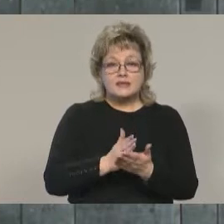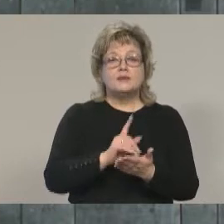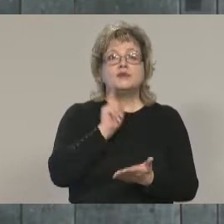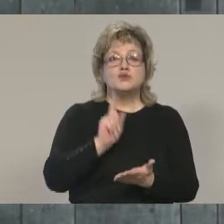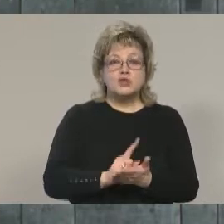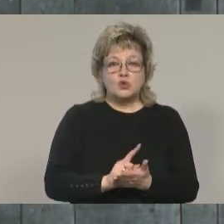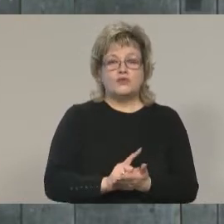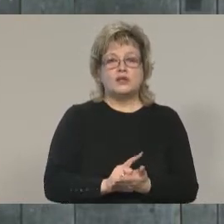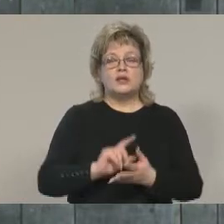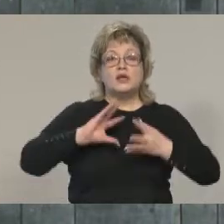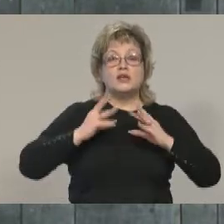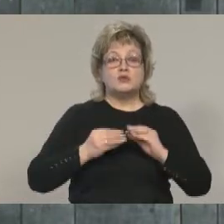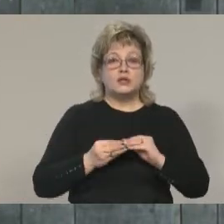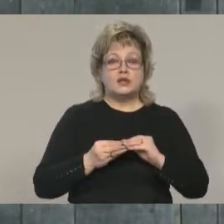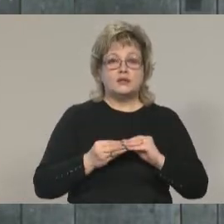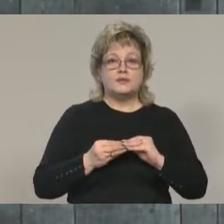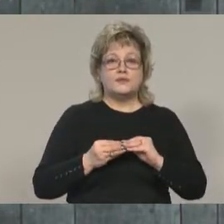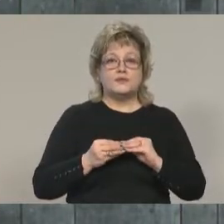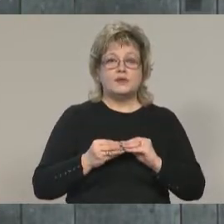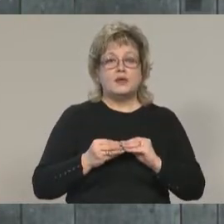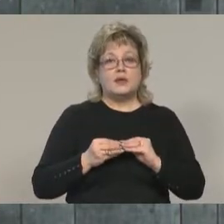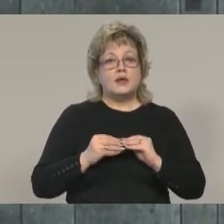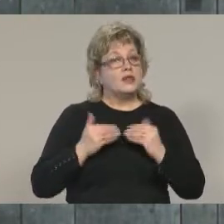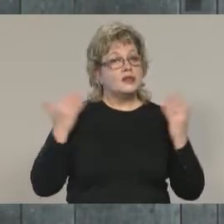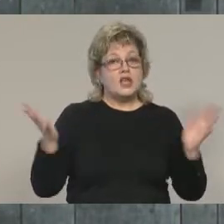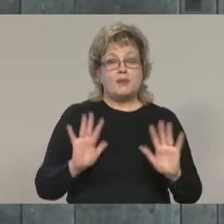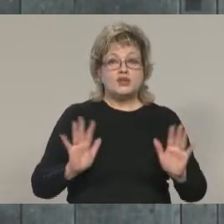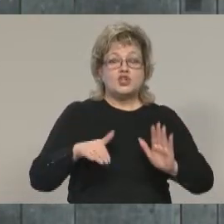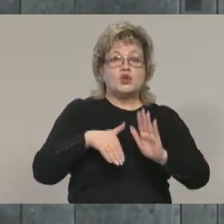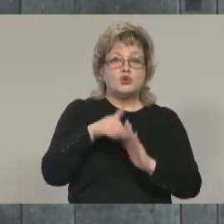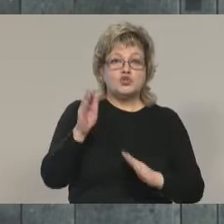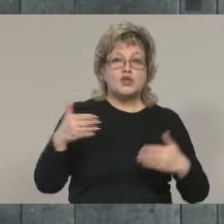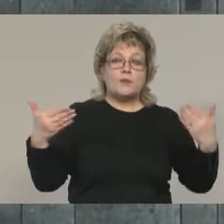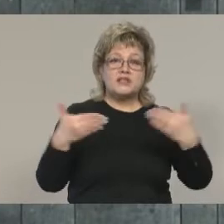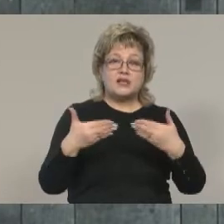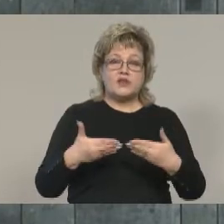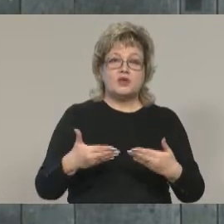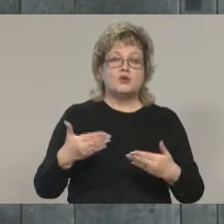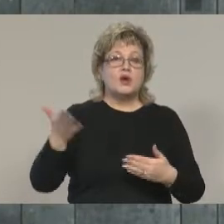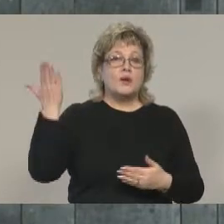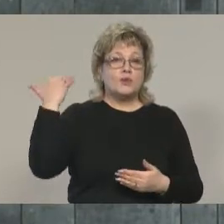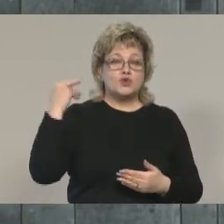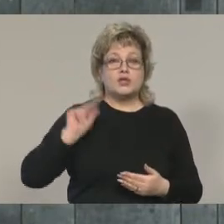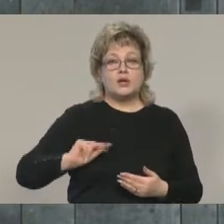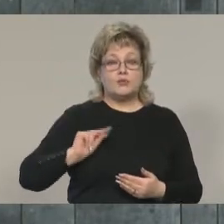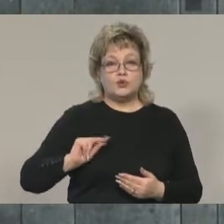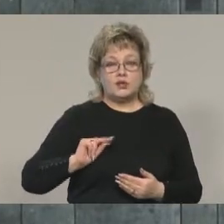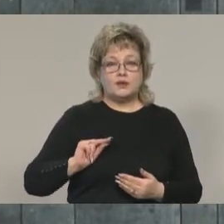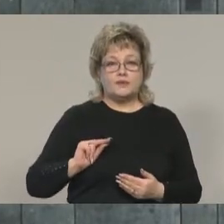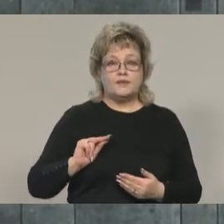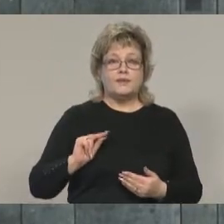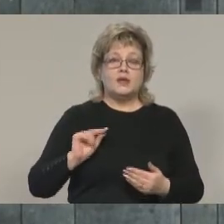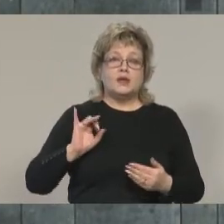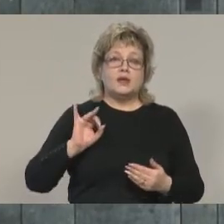безусловно, результаты небольшие и улучшения по сравнению с предыдущей работой и